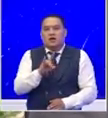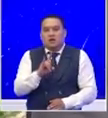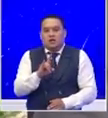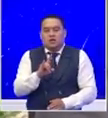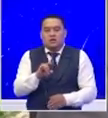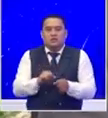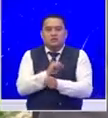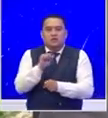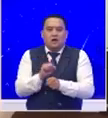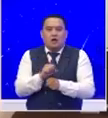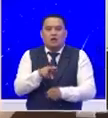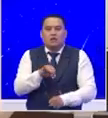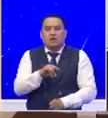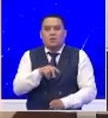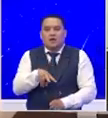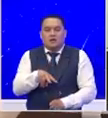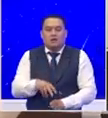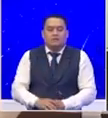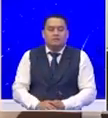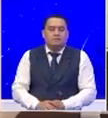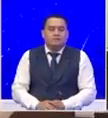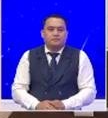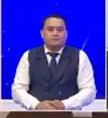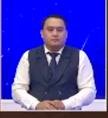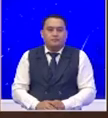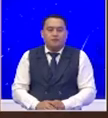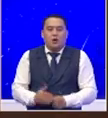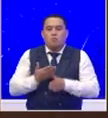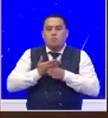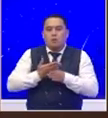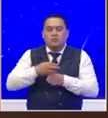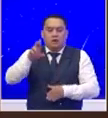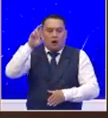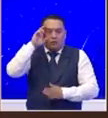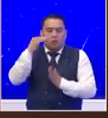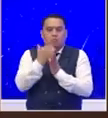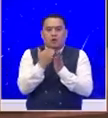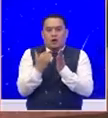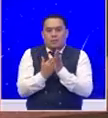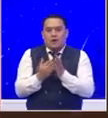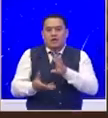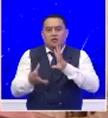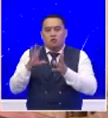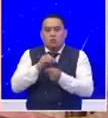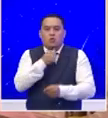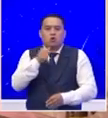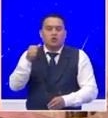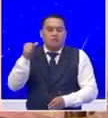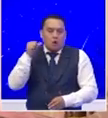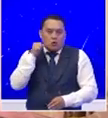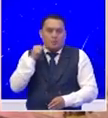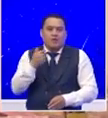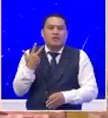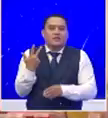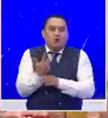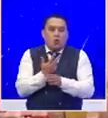и село Алтынемель. Более 700 жителей района получили помощь в рамках государственной программы по итогам прошлого года. Одним из трех